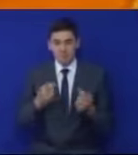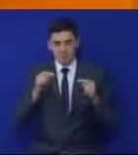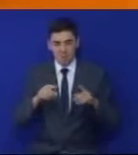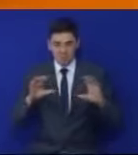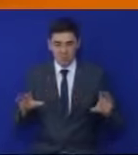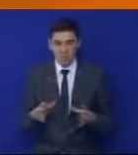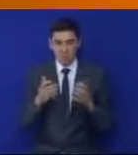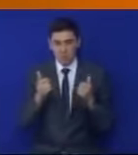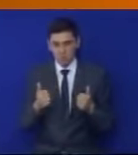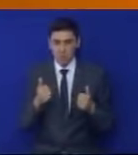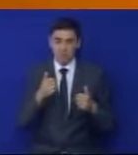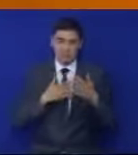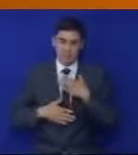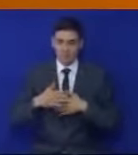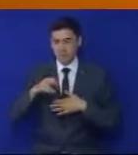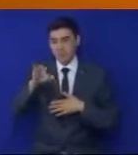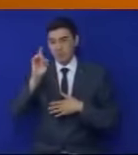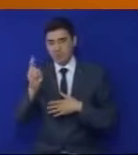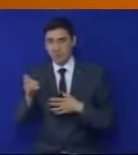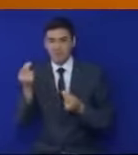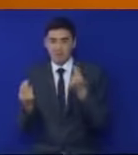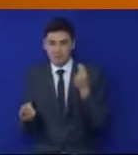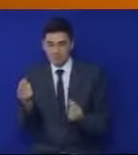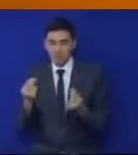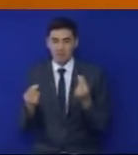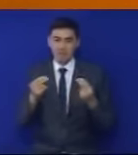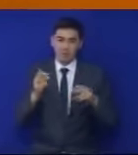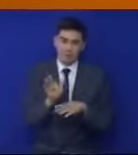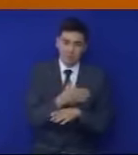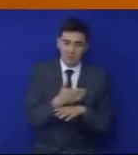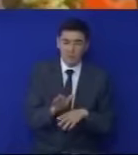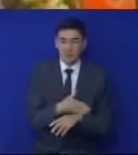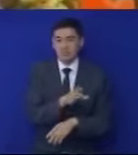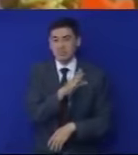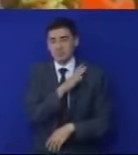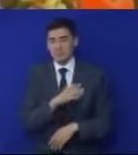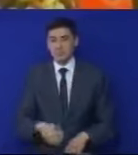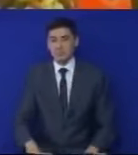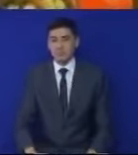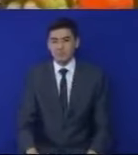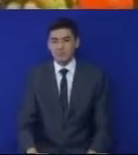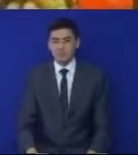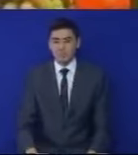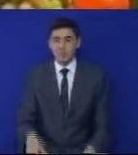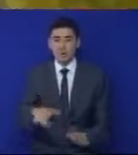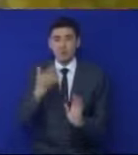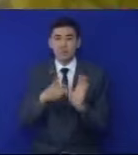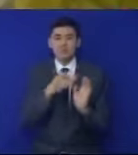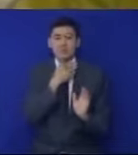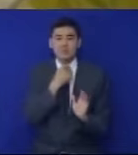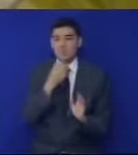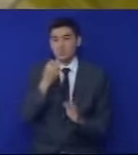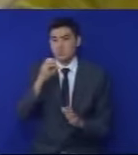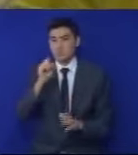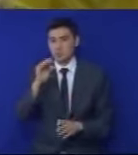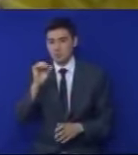іс-шара өткізіп жатыр. Біз далада партия ойнатып, билет беріп, бізді қыдыртып, қуантып жатыр. Дәстүрлі шараға Семейден өзге Саржал,